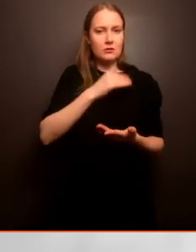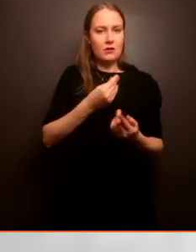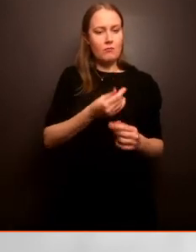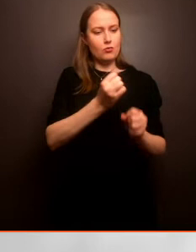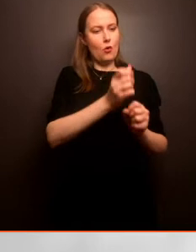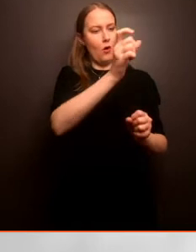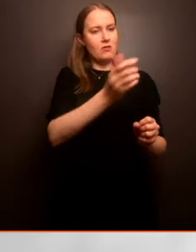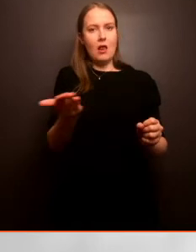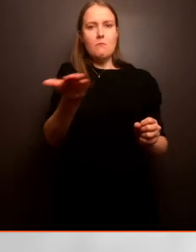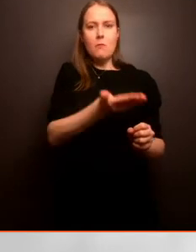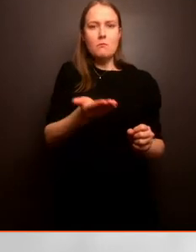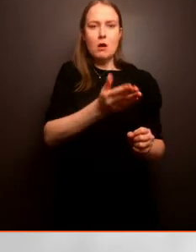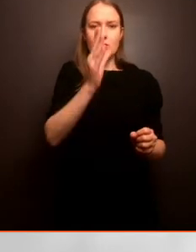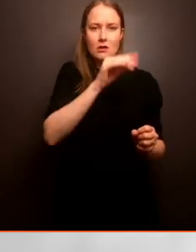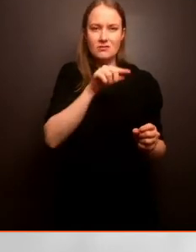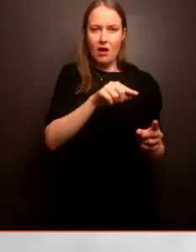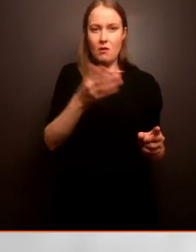pakkusin, on